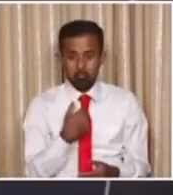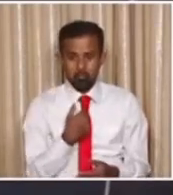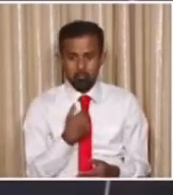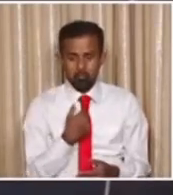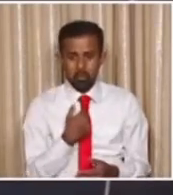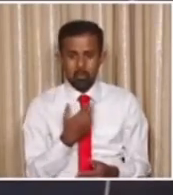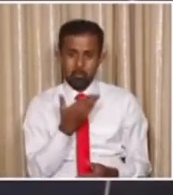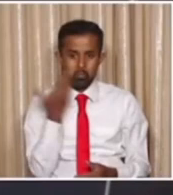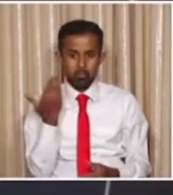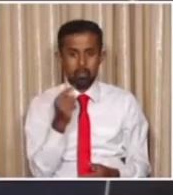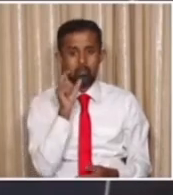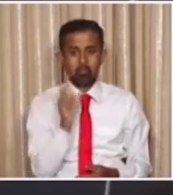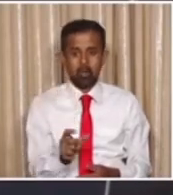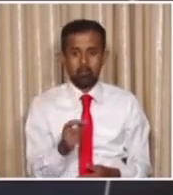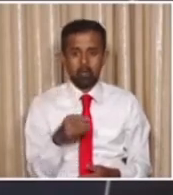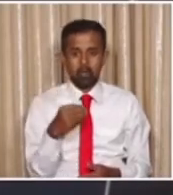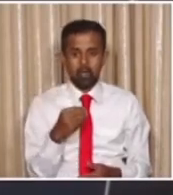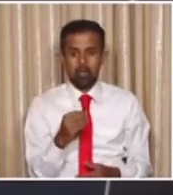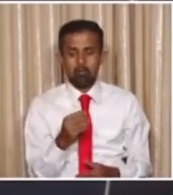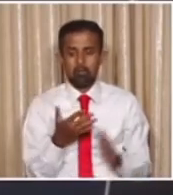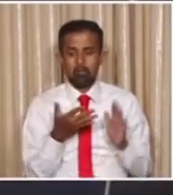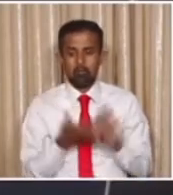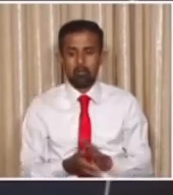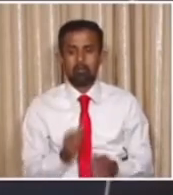හැකියාව මොකද්ද? මම ණය වුණේ කොහොමද?